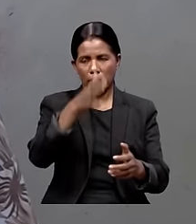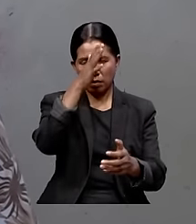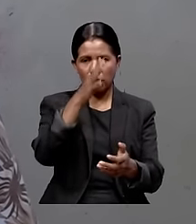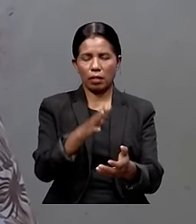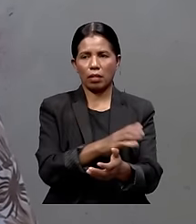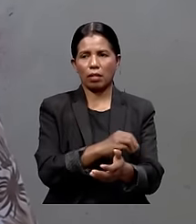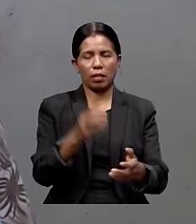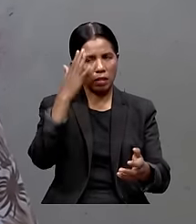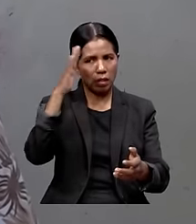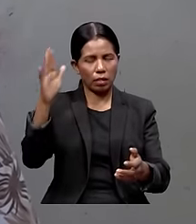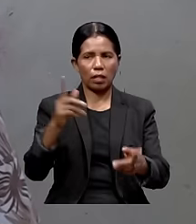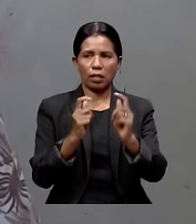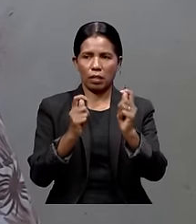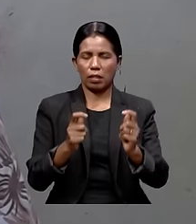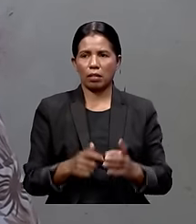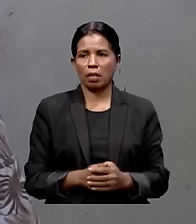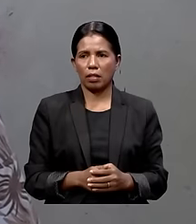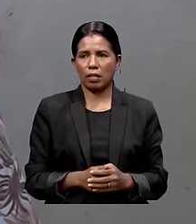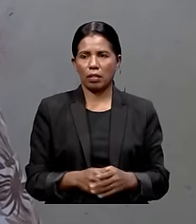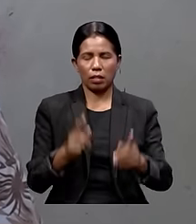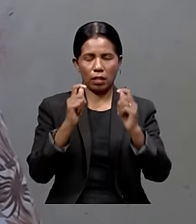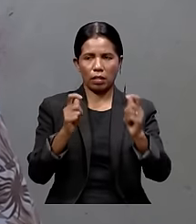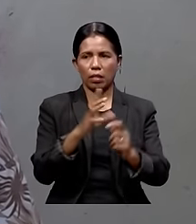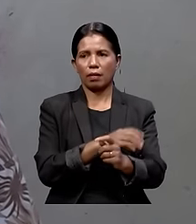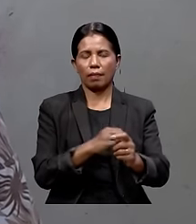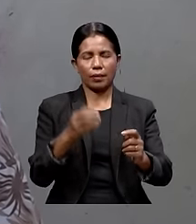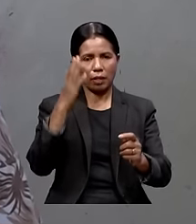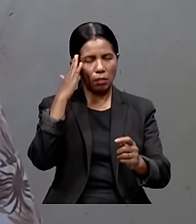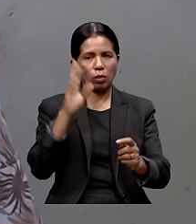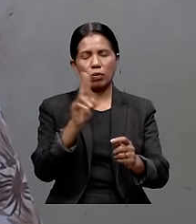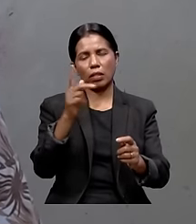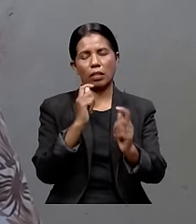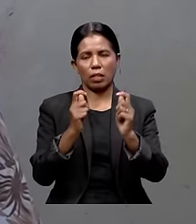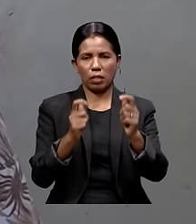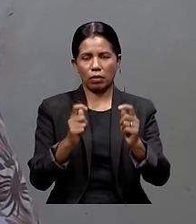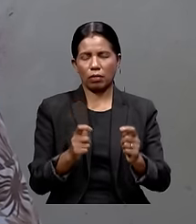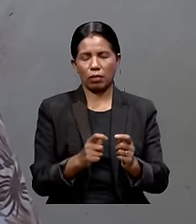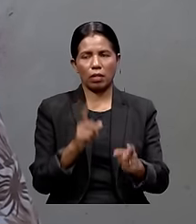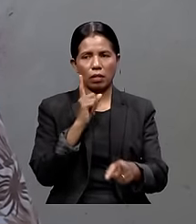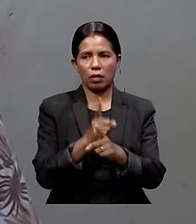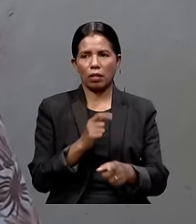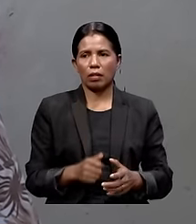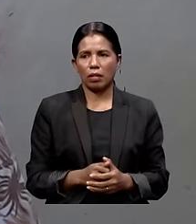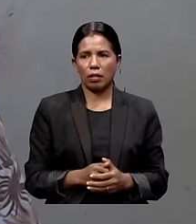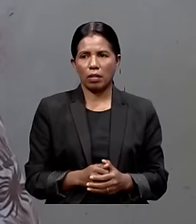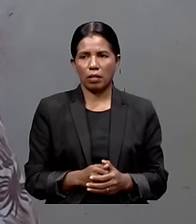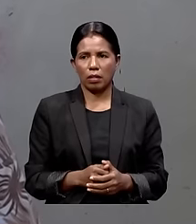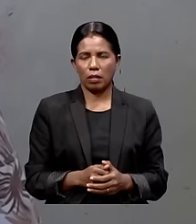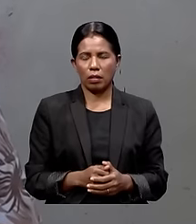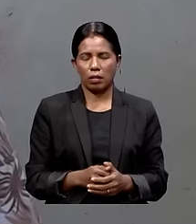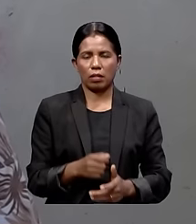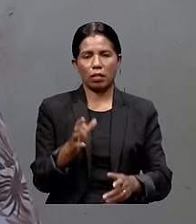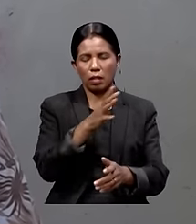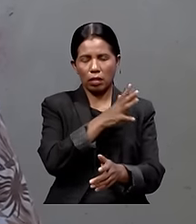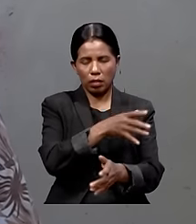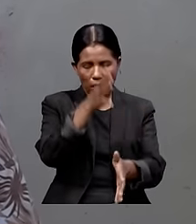mane mes la hatene tan tetu tetun terik eme tetun terik dit agora ba pasir usuda em ba patua keluar